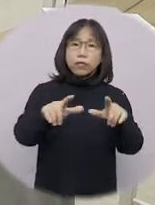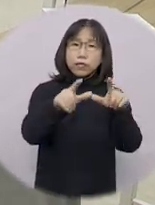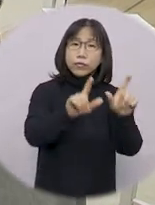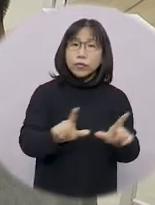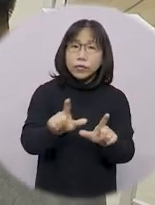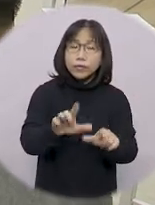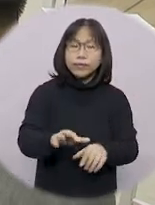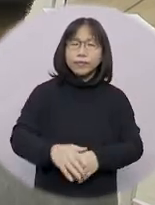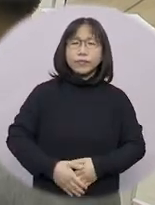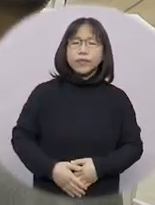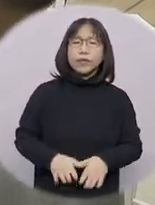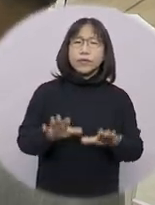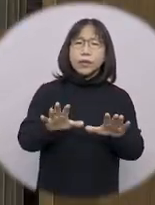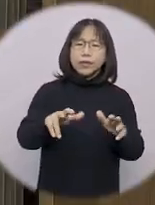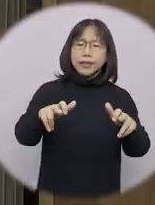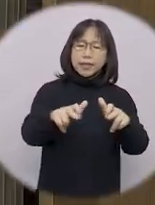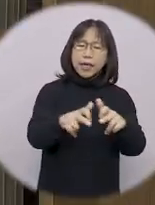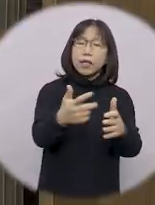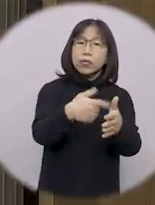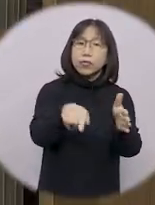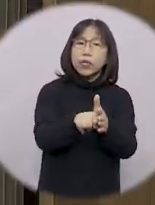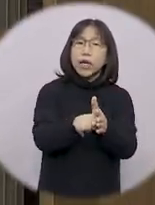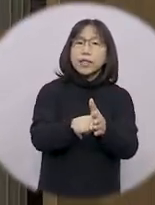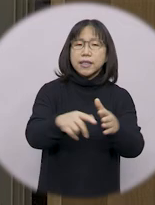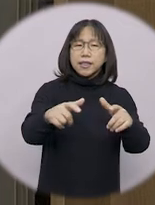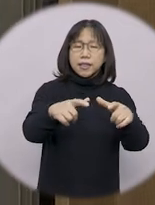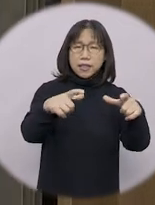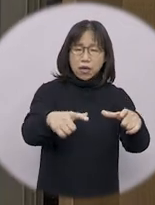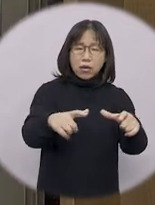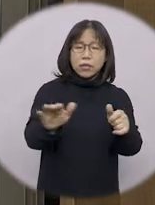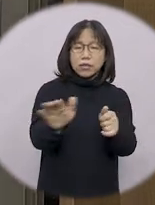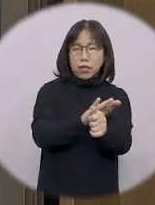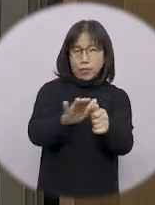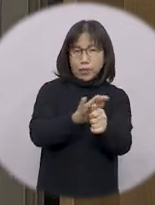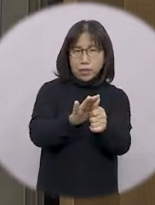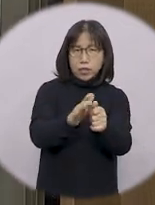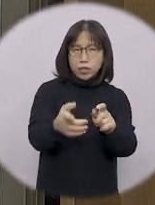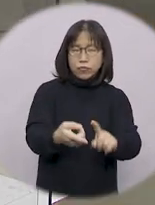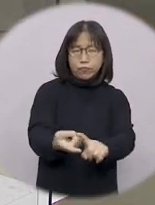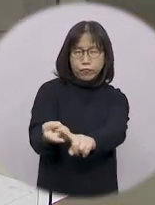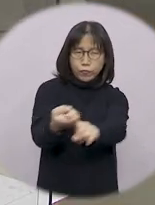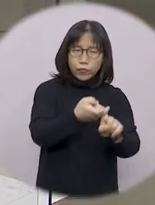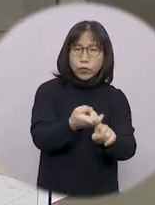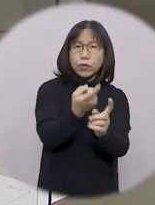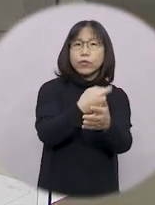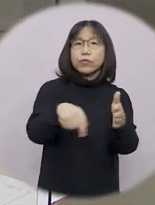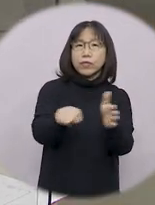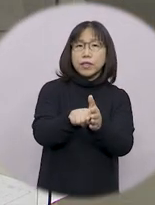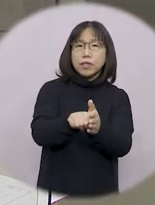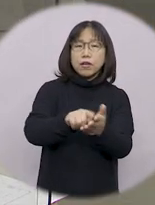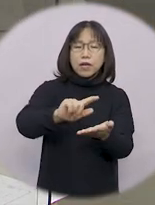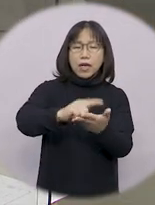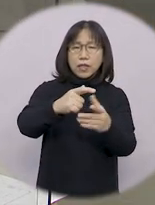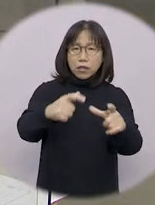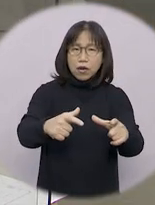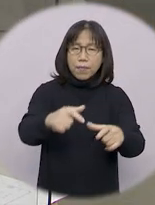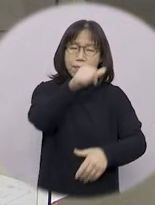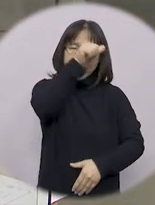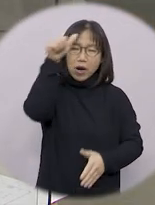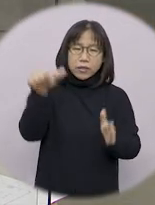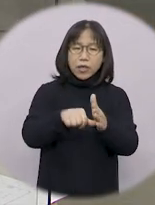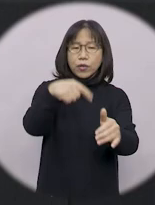구는 지역내 발달 장애인을 위한 지역사회 서비스의 통합 환경을 구축하기 위해 강소 발달 장애인 평생교육